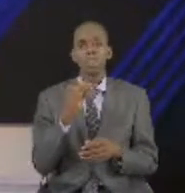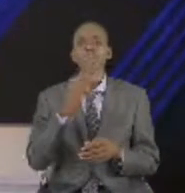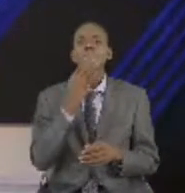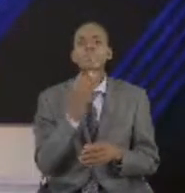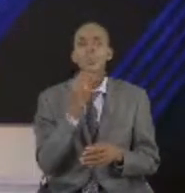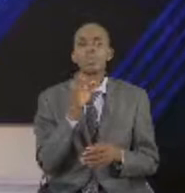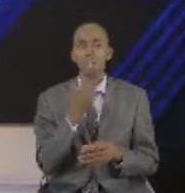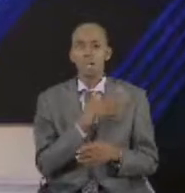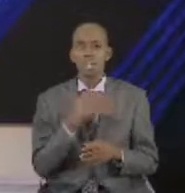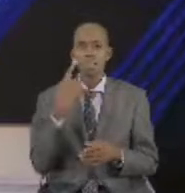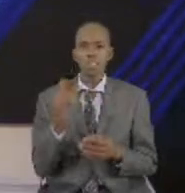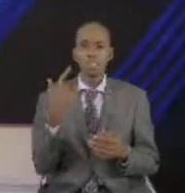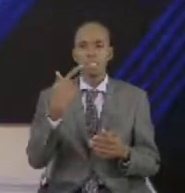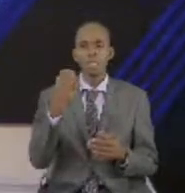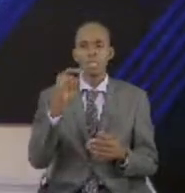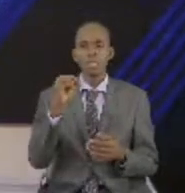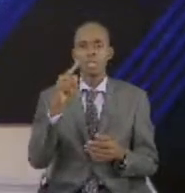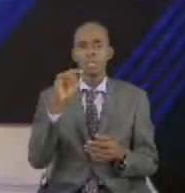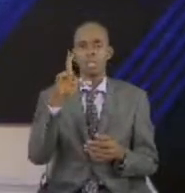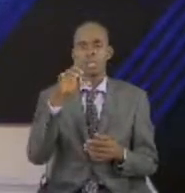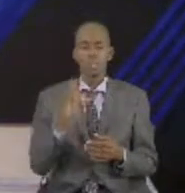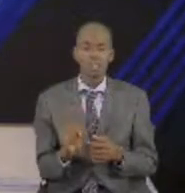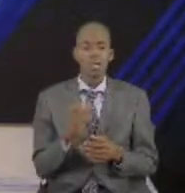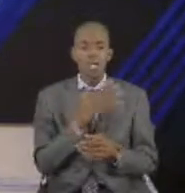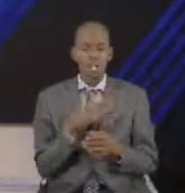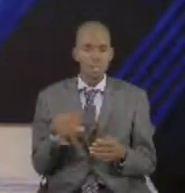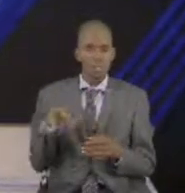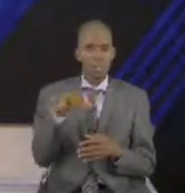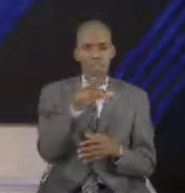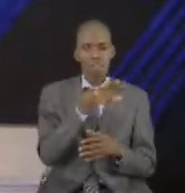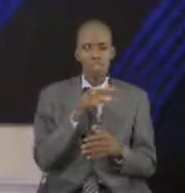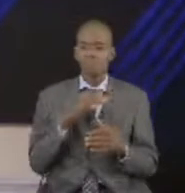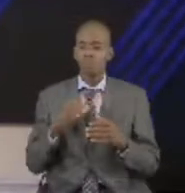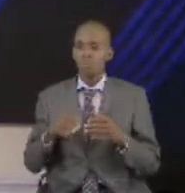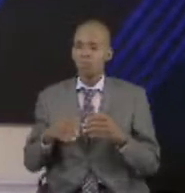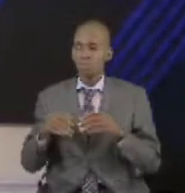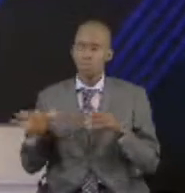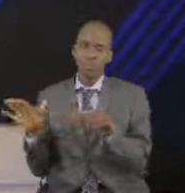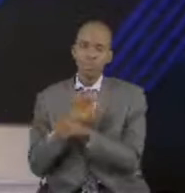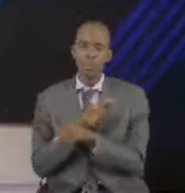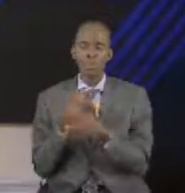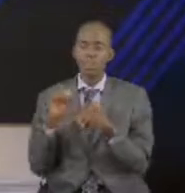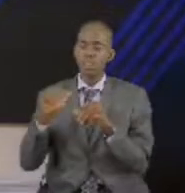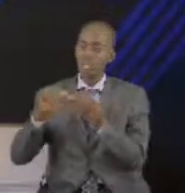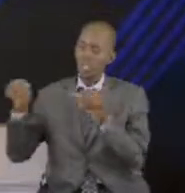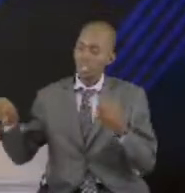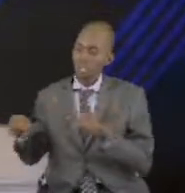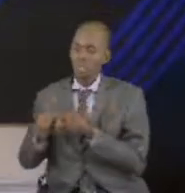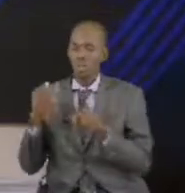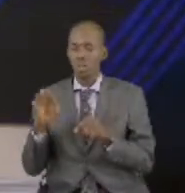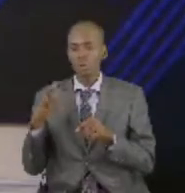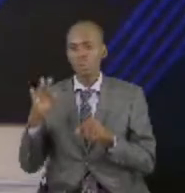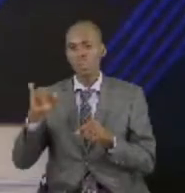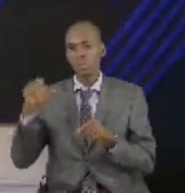est juif et les païens et eux ils ont couvert la zone en des circoncis et